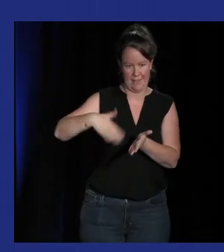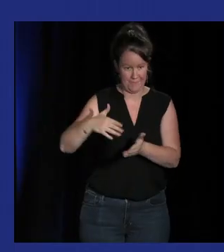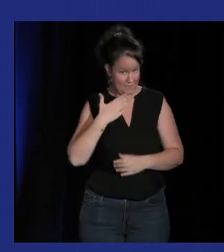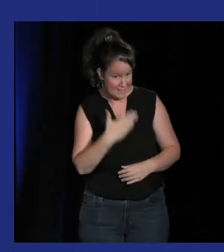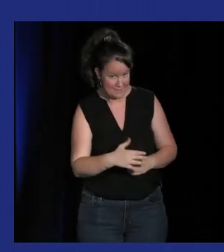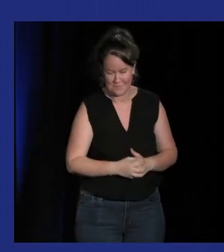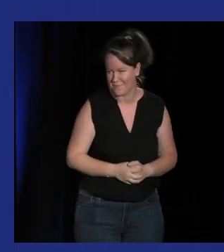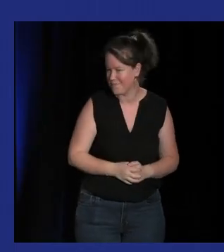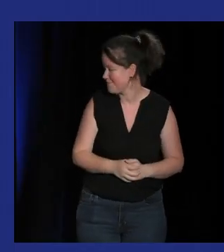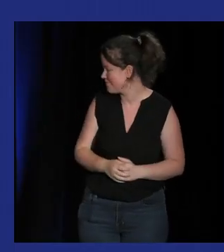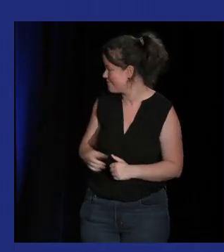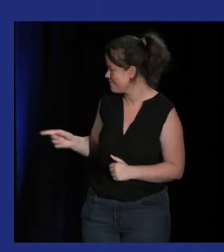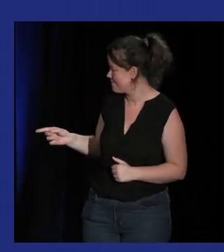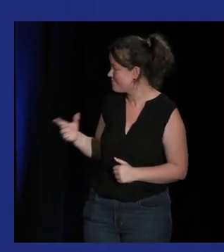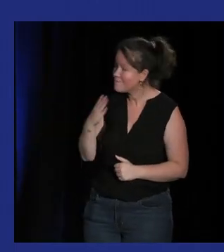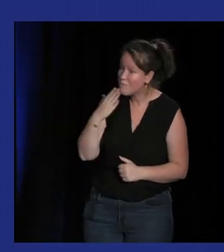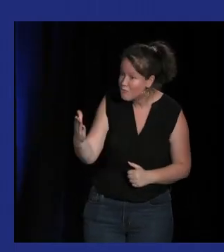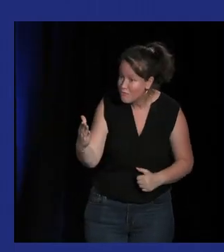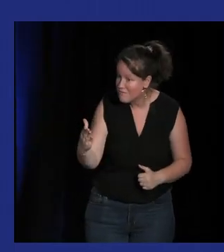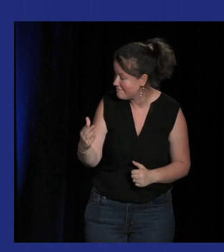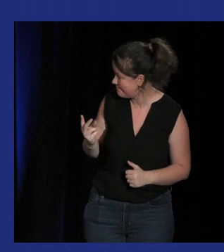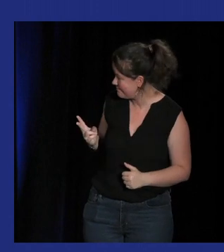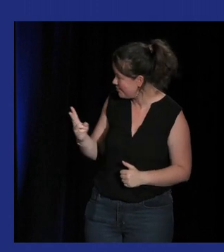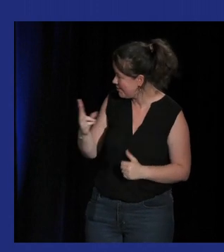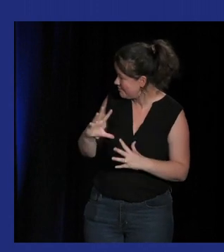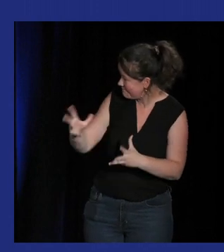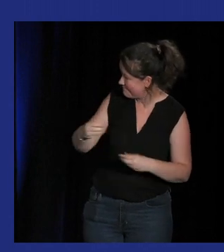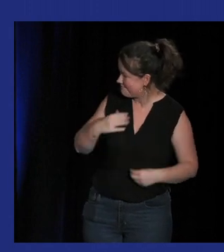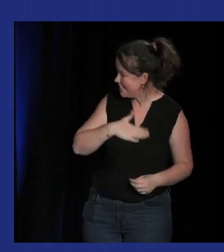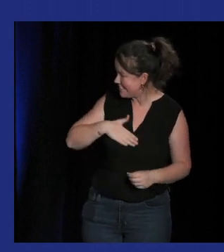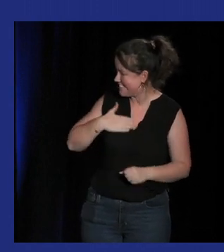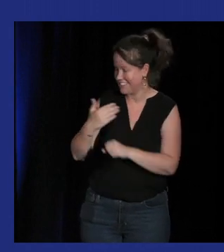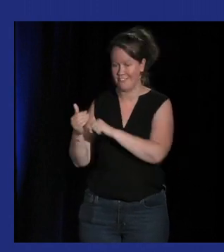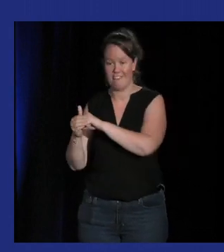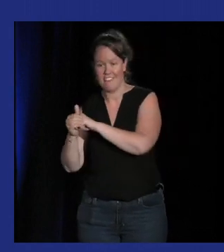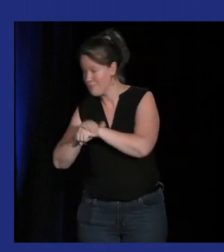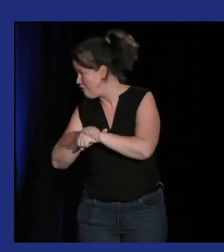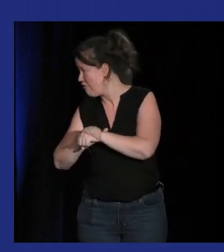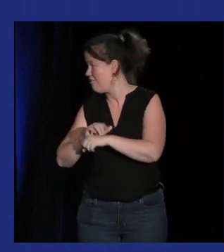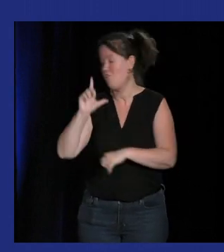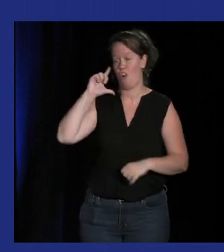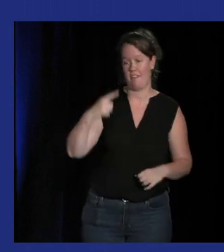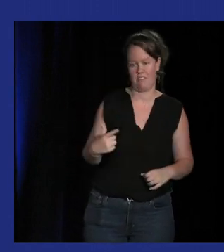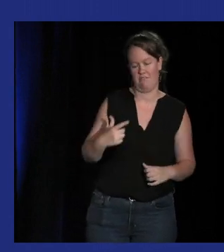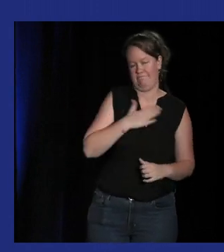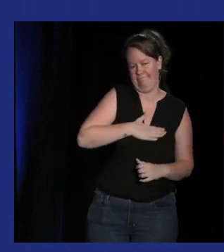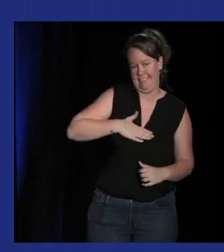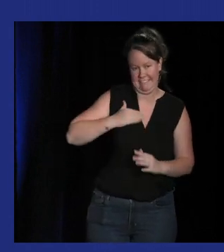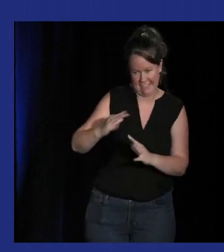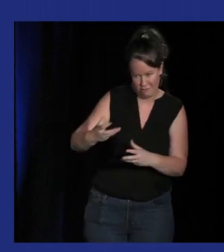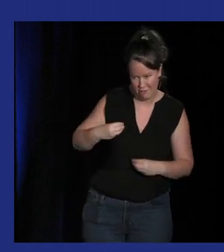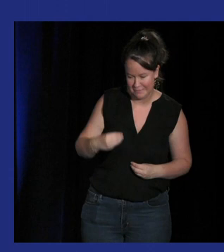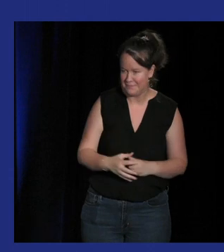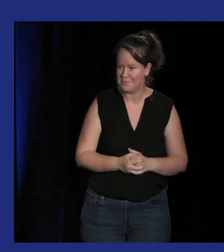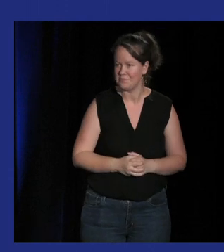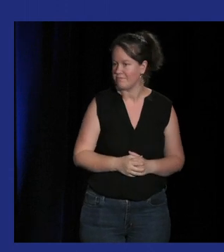bonjour à tous quel plaisir de vous accueillir donc Vincent et Lauriane pour cette table ronde alors comme vient de